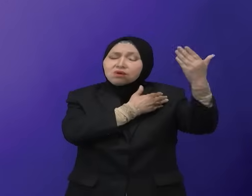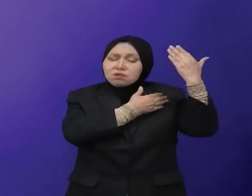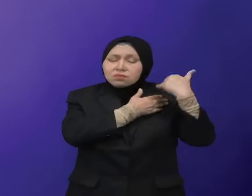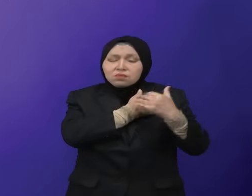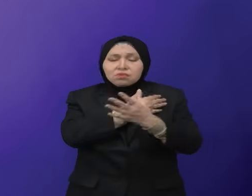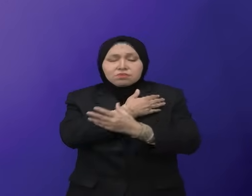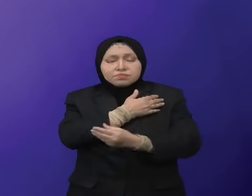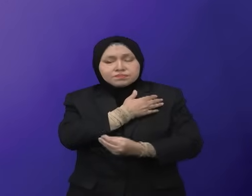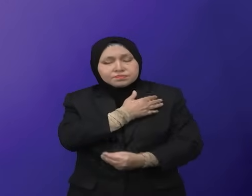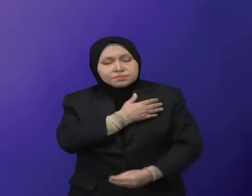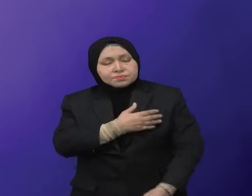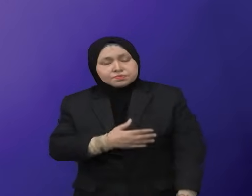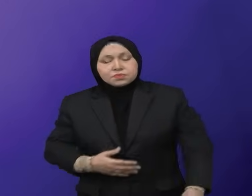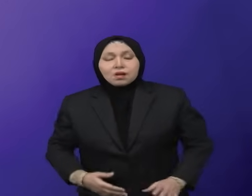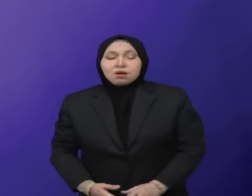qablikum